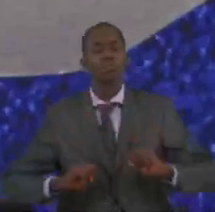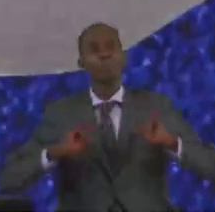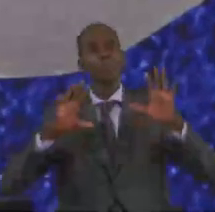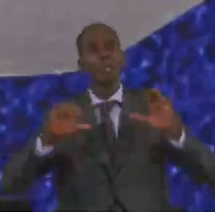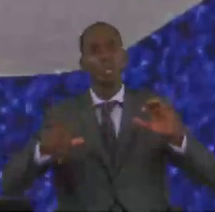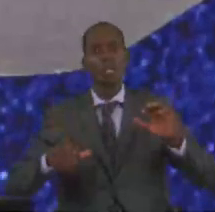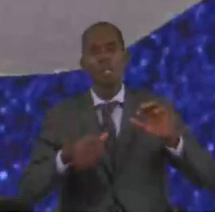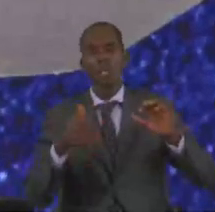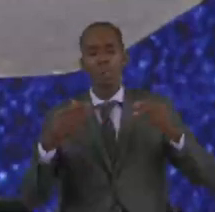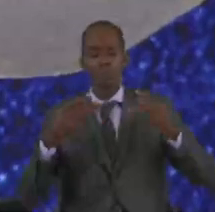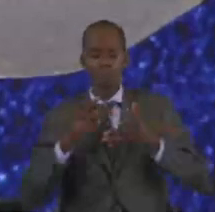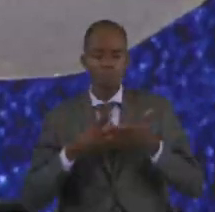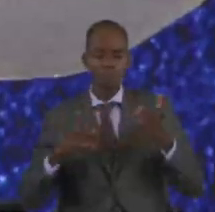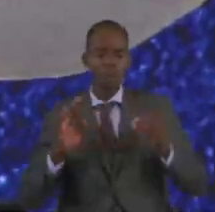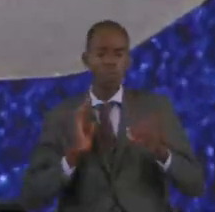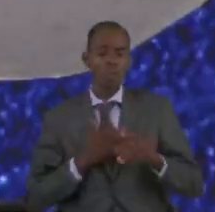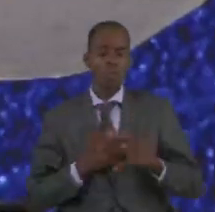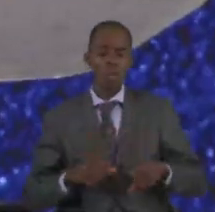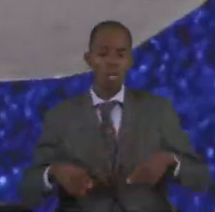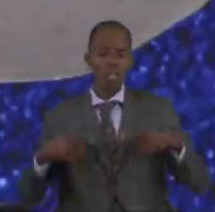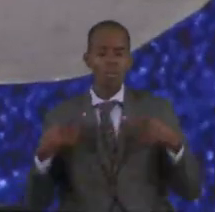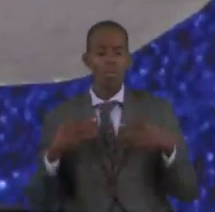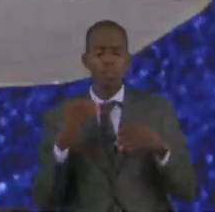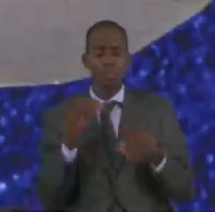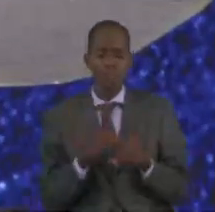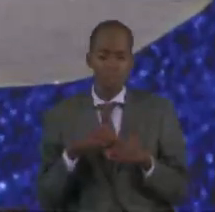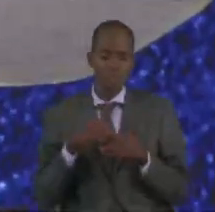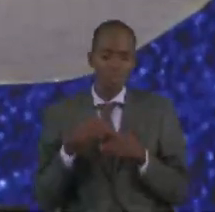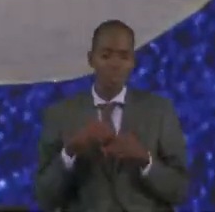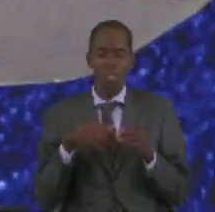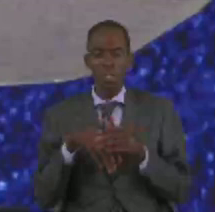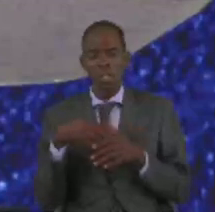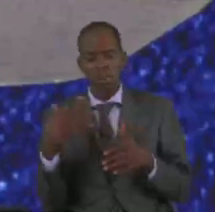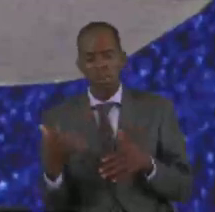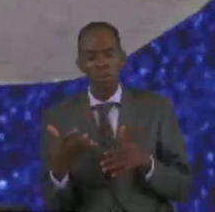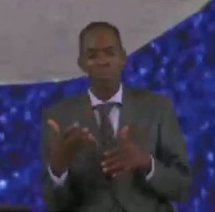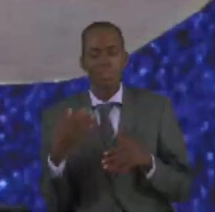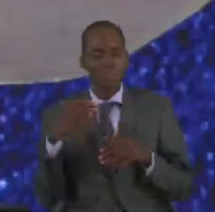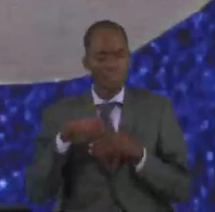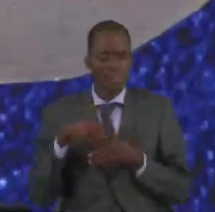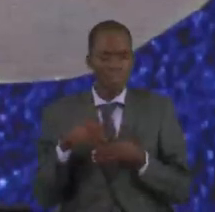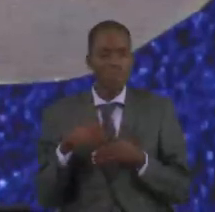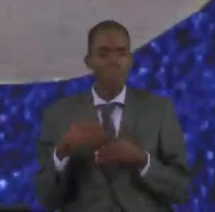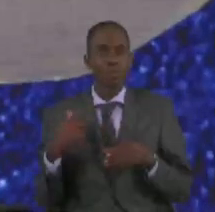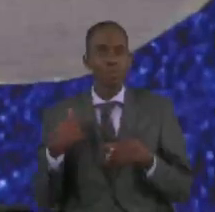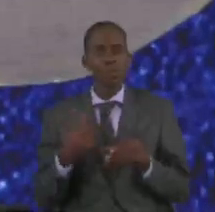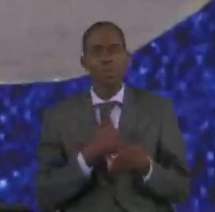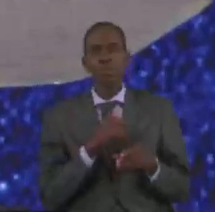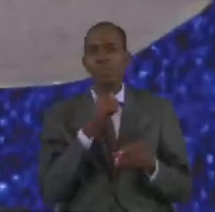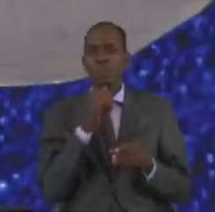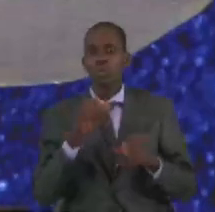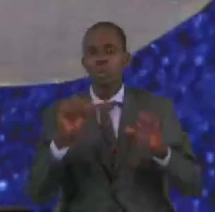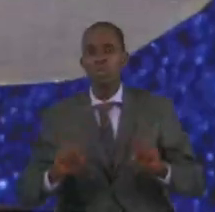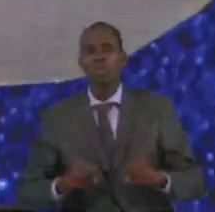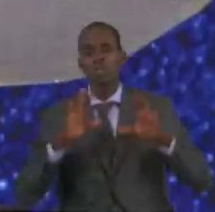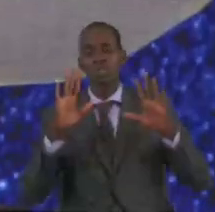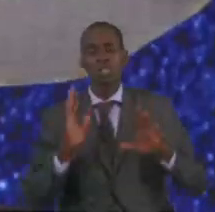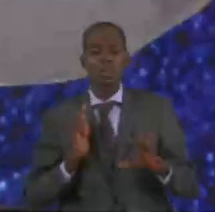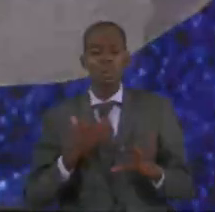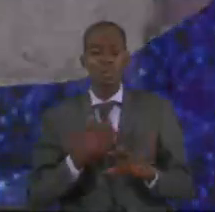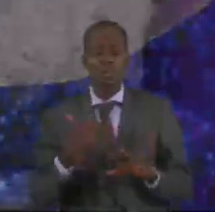que nous ne soumettions plus une partie de notre vie, que ce soit de l'intérieur ou de